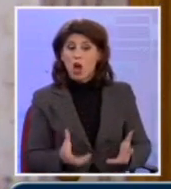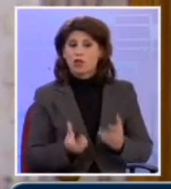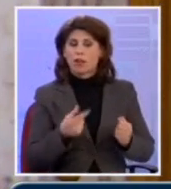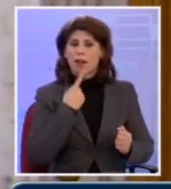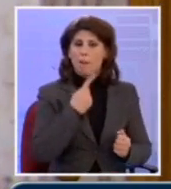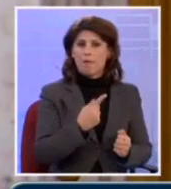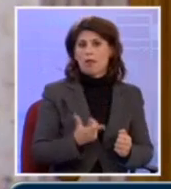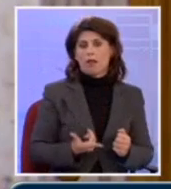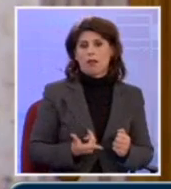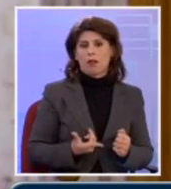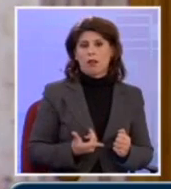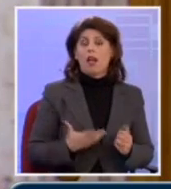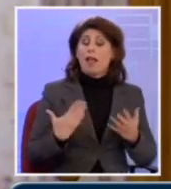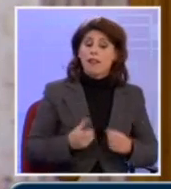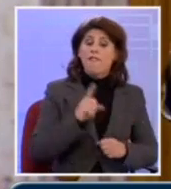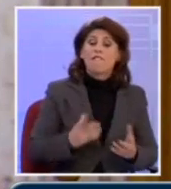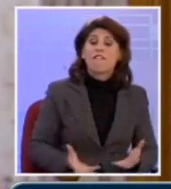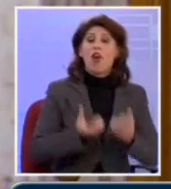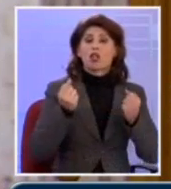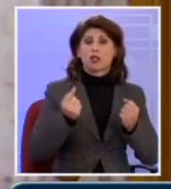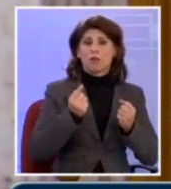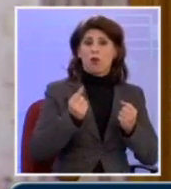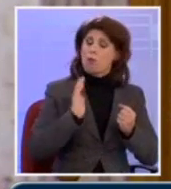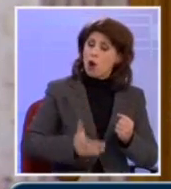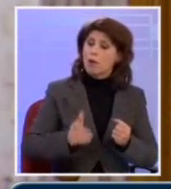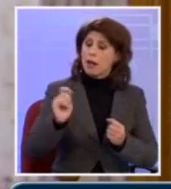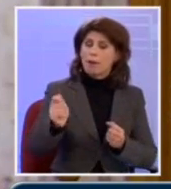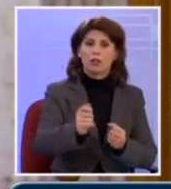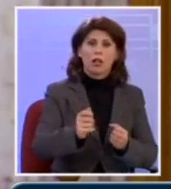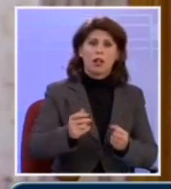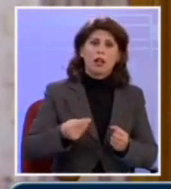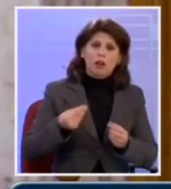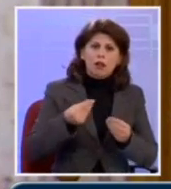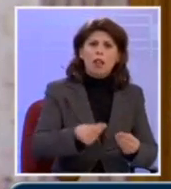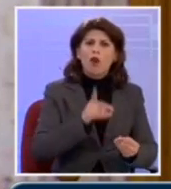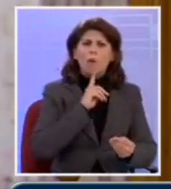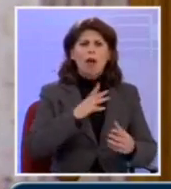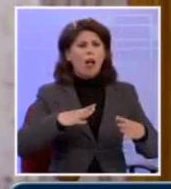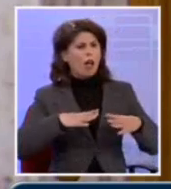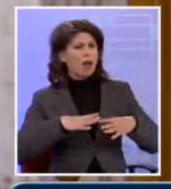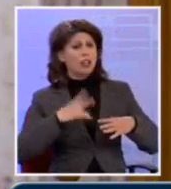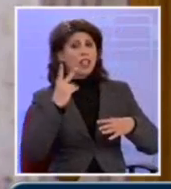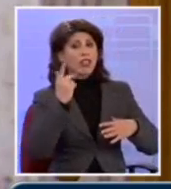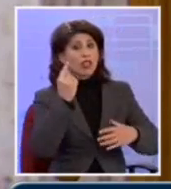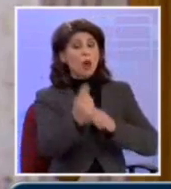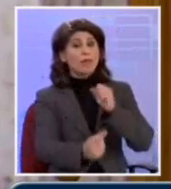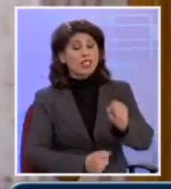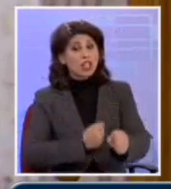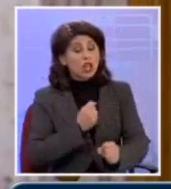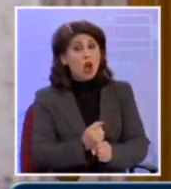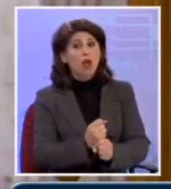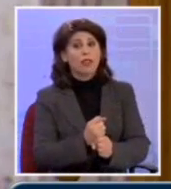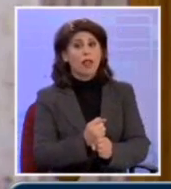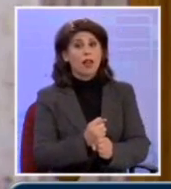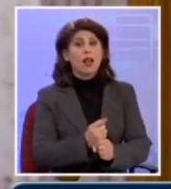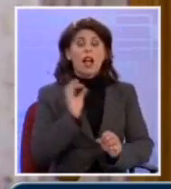εκφέρει και προς τους δανειστές, να δώσει απλόχερα όπως εσείς επί 2,5 χρόνια δίνατε σε